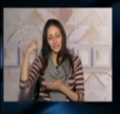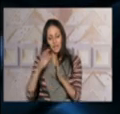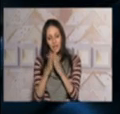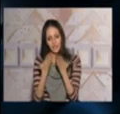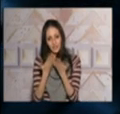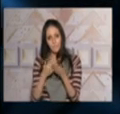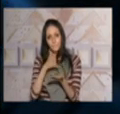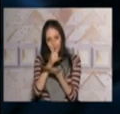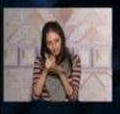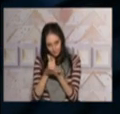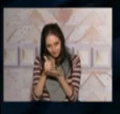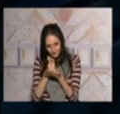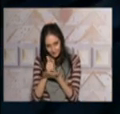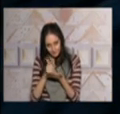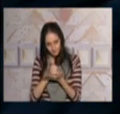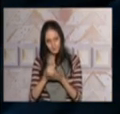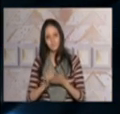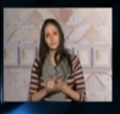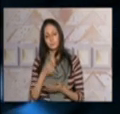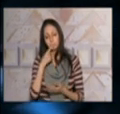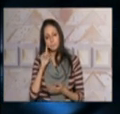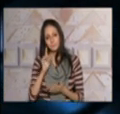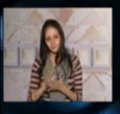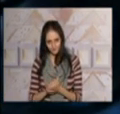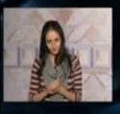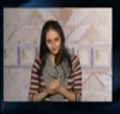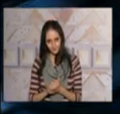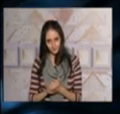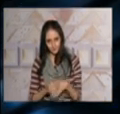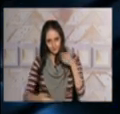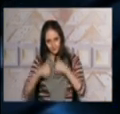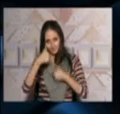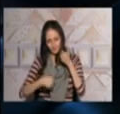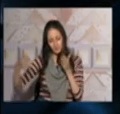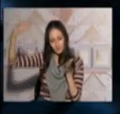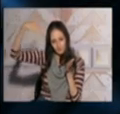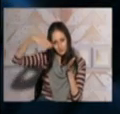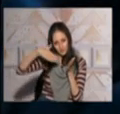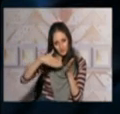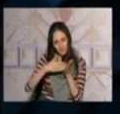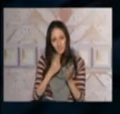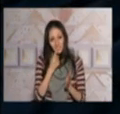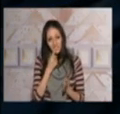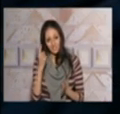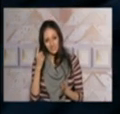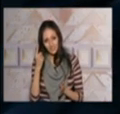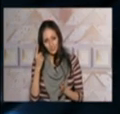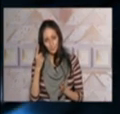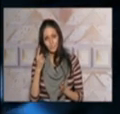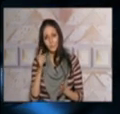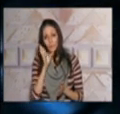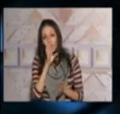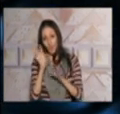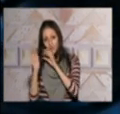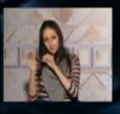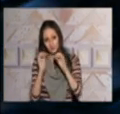القادم ما درسوا خلال الشهر فقط، لكن امتحان نهايه الفصل الدراسي الاول في كل